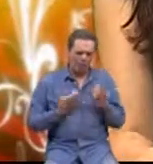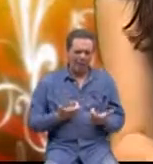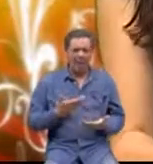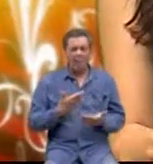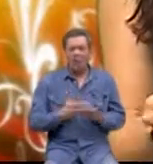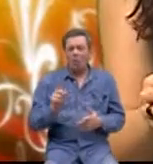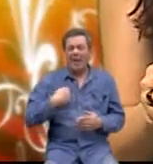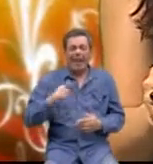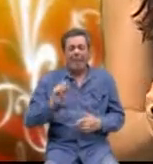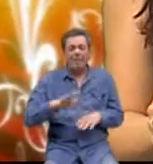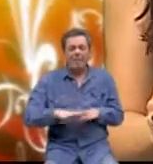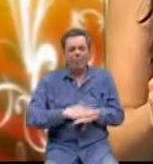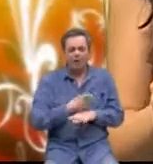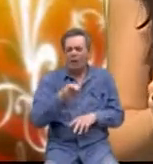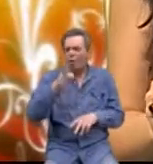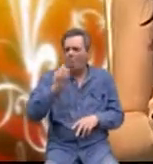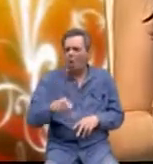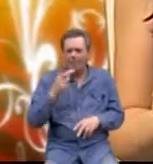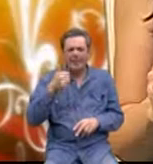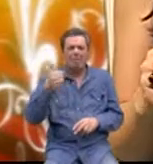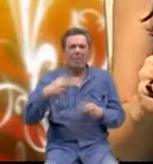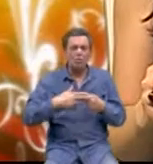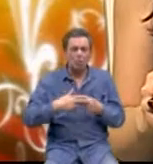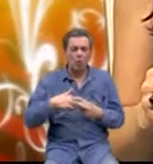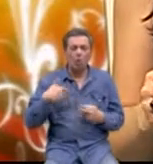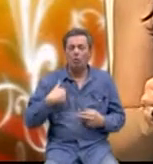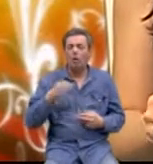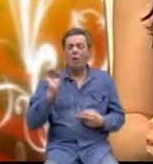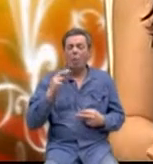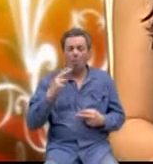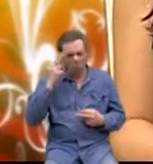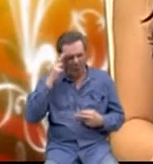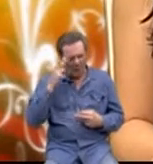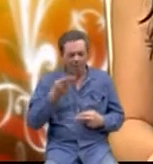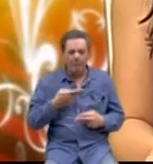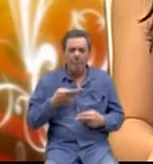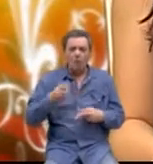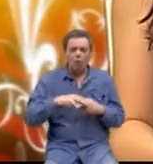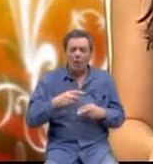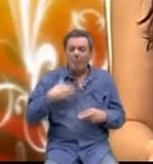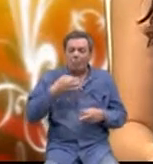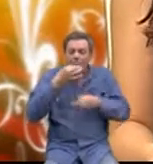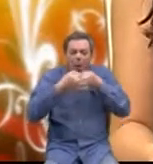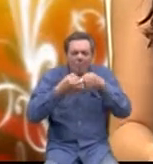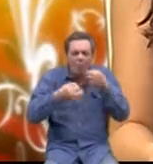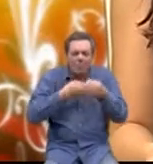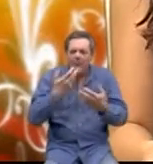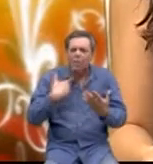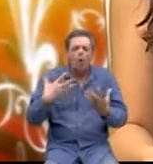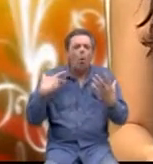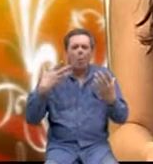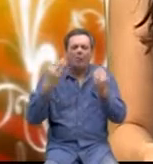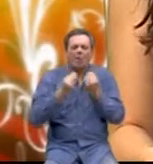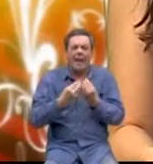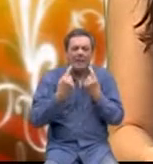taj osjećaj da to mora biti prvi susjed kojeg ću ja dobro poznavati. Meni je više to da mi uopće budemo informirani što u našoj zajednici postoji,